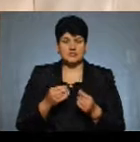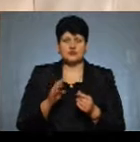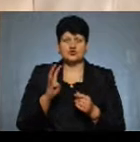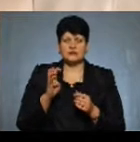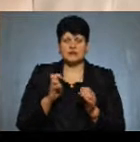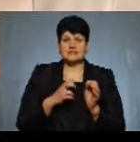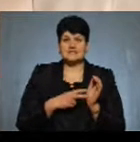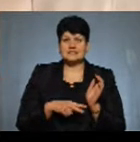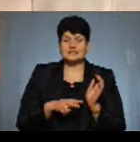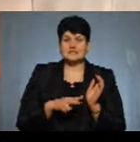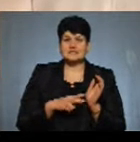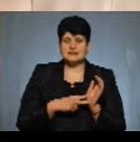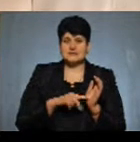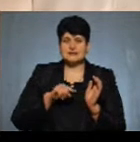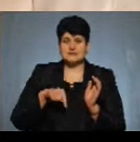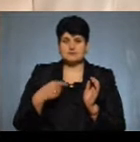склав